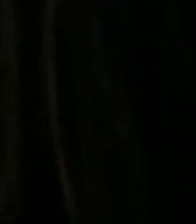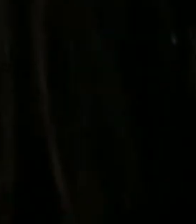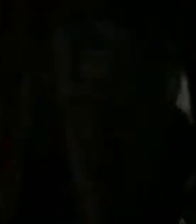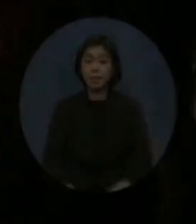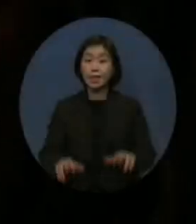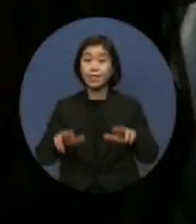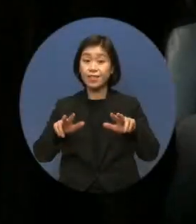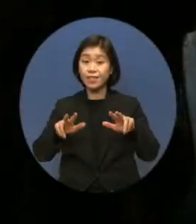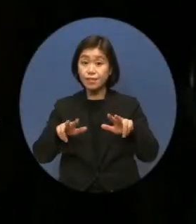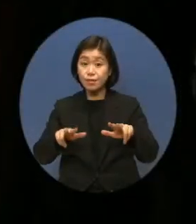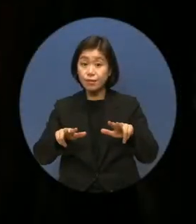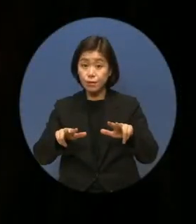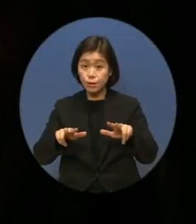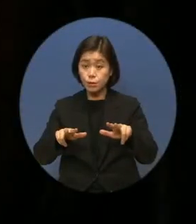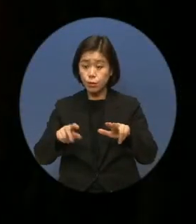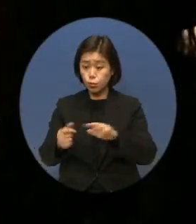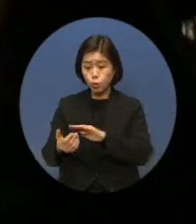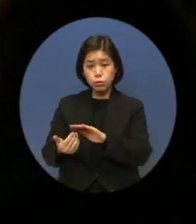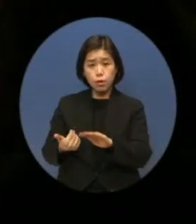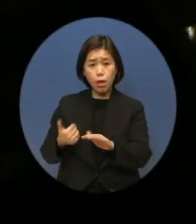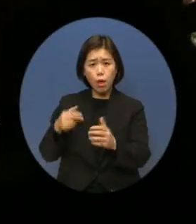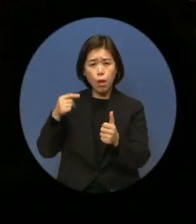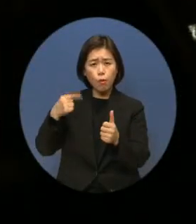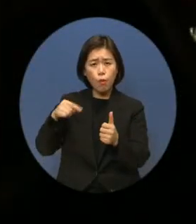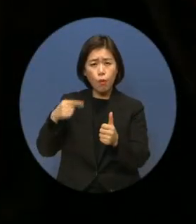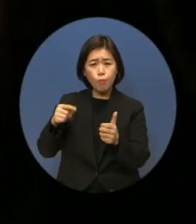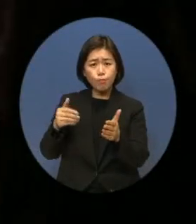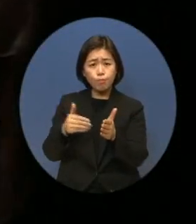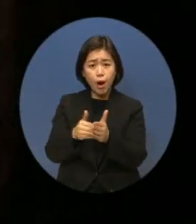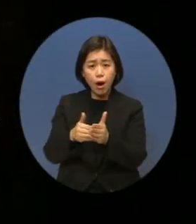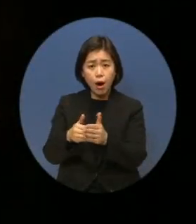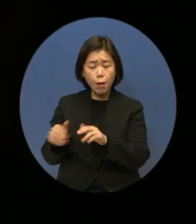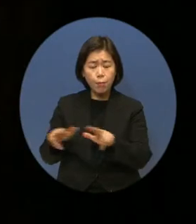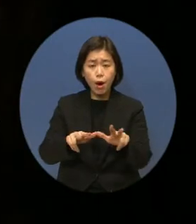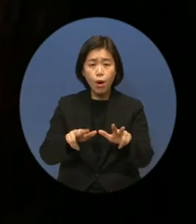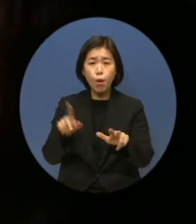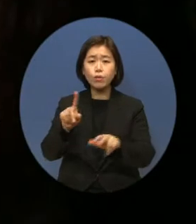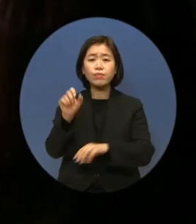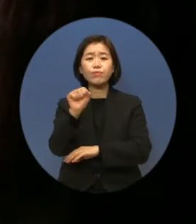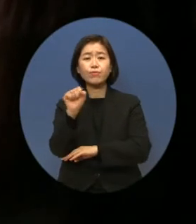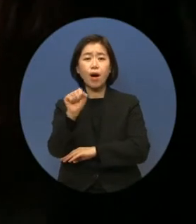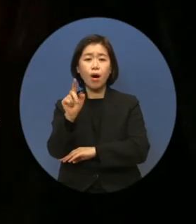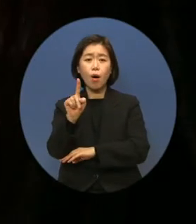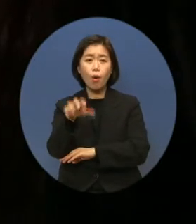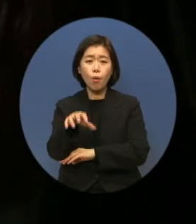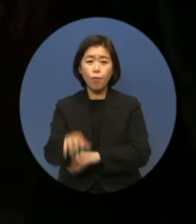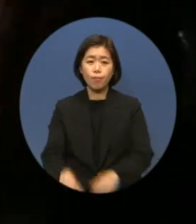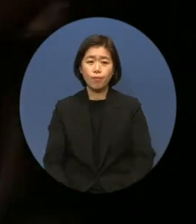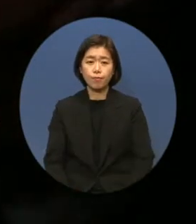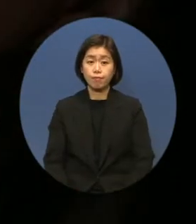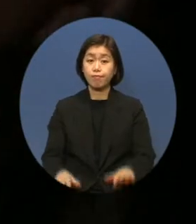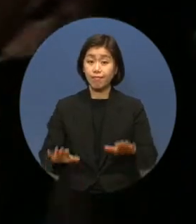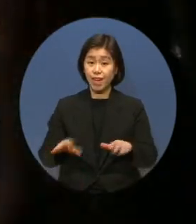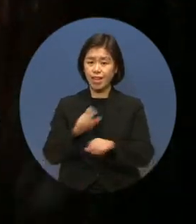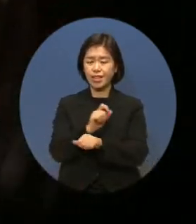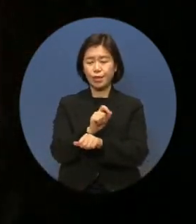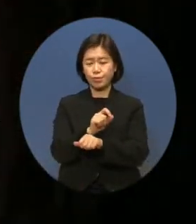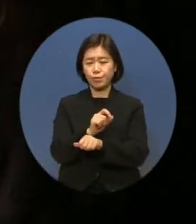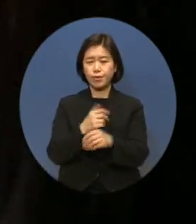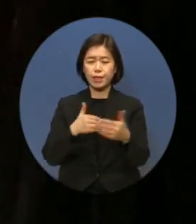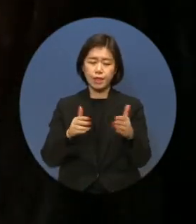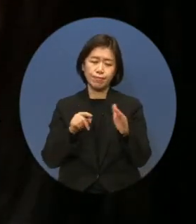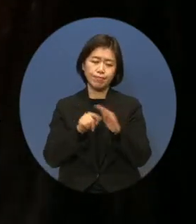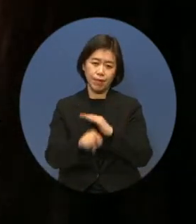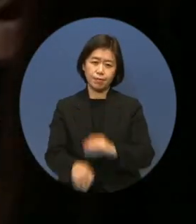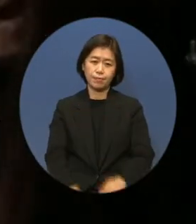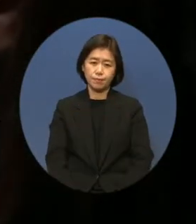지금 수업 마치시고 어디로 가시는 거예요? 이제 사무실로 들어가요.